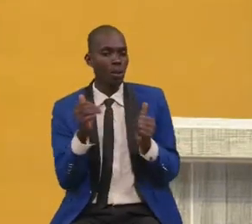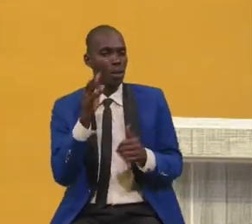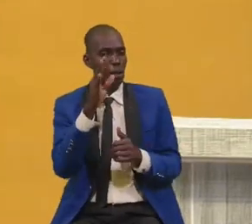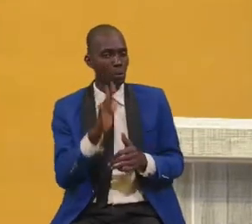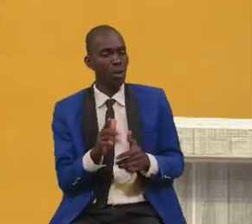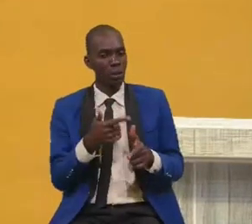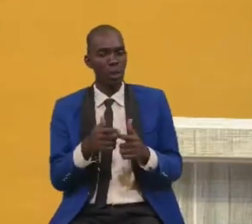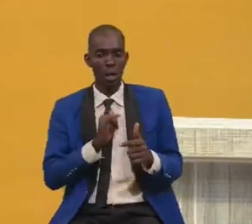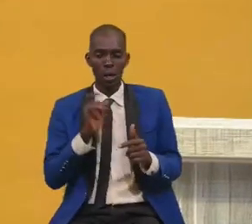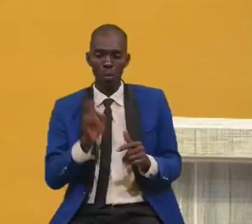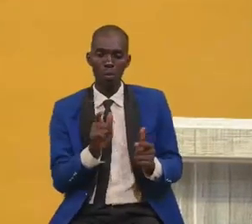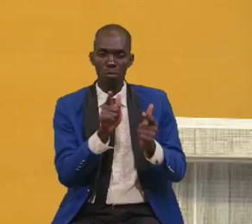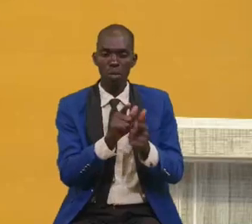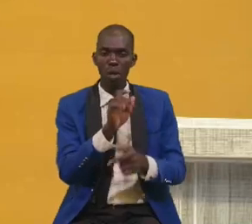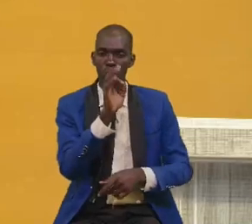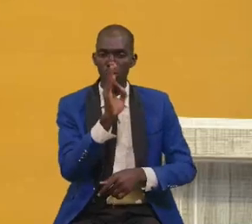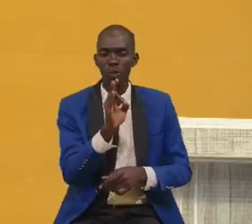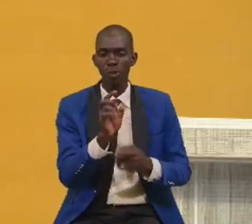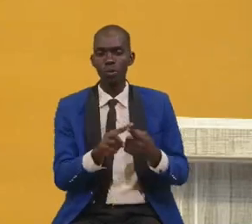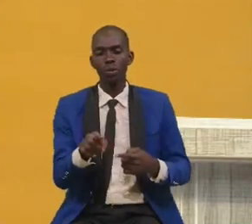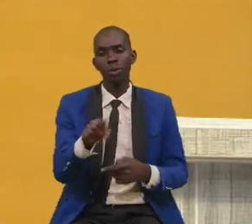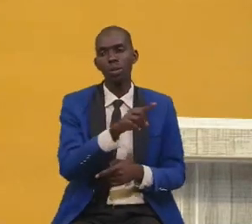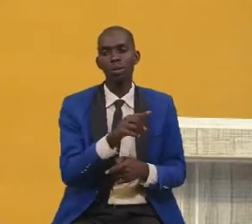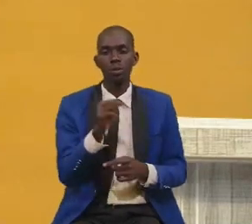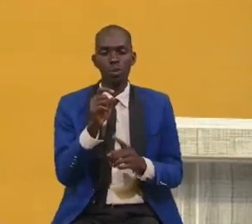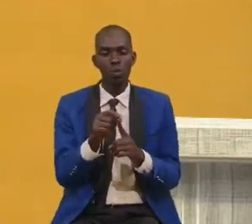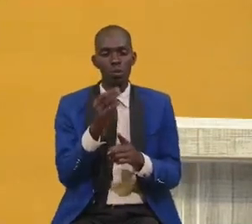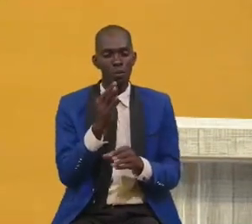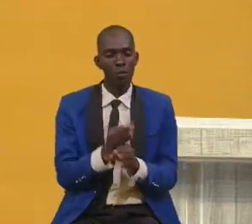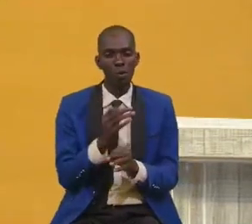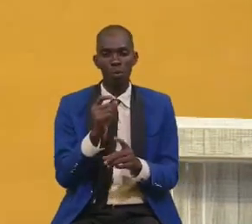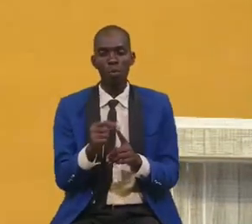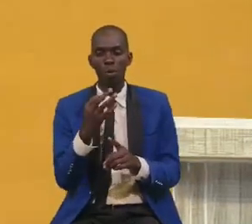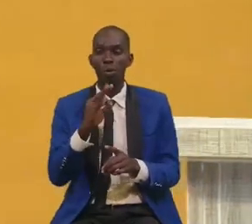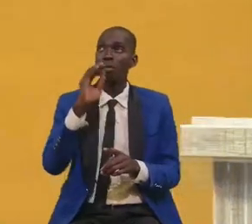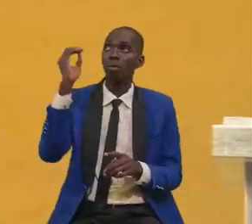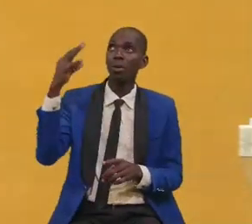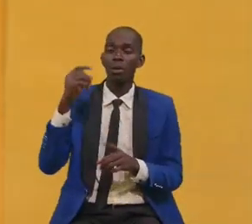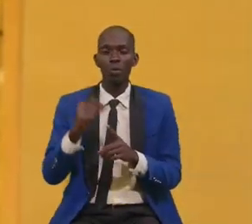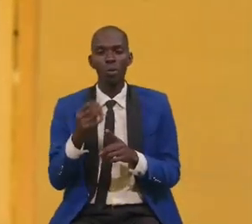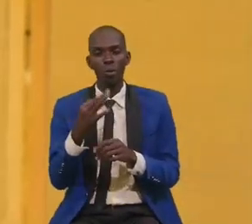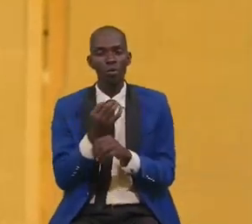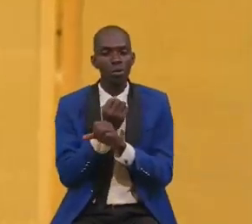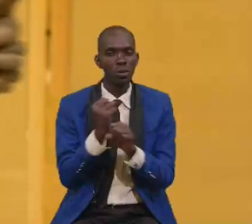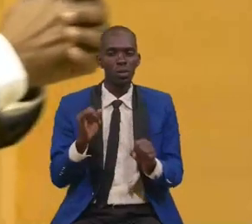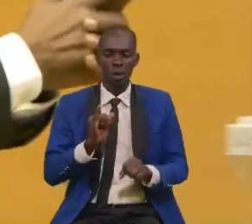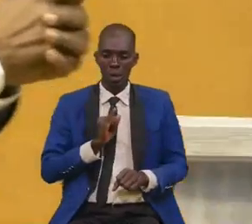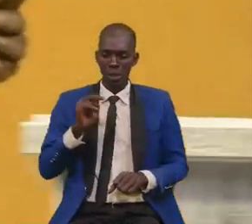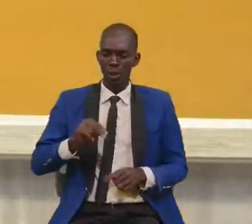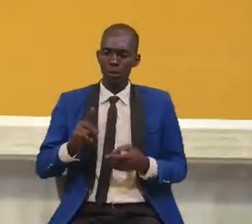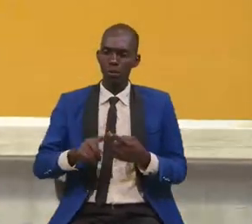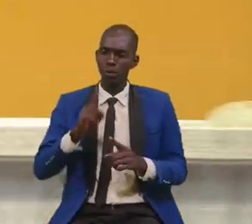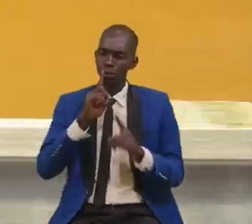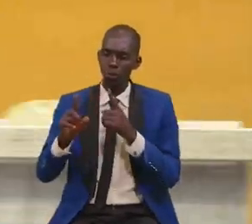eux. Il leur déclare la parole de Dieu, la parole de foi, de grâce, la parole de salut. Je dois leur déclarer